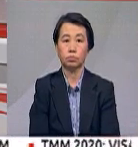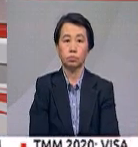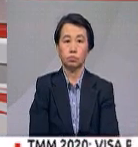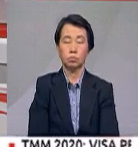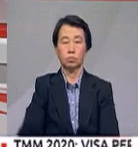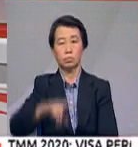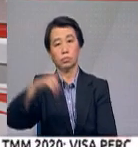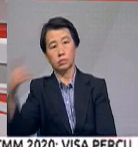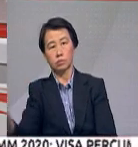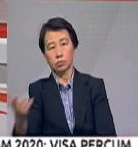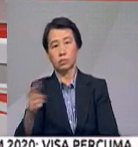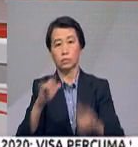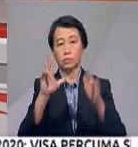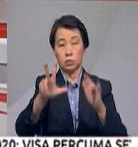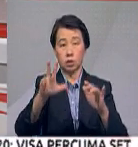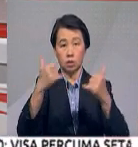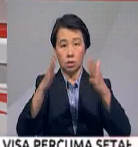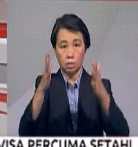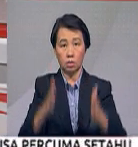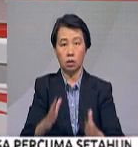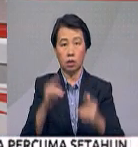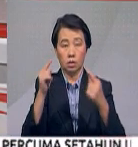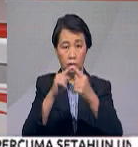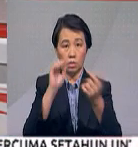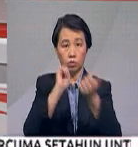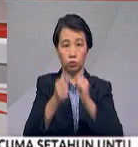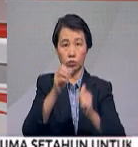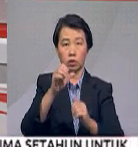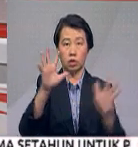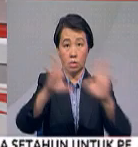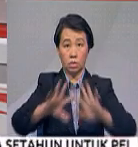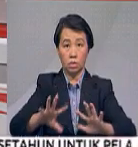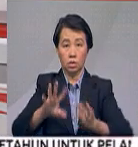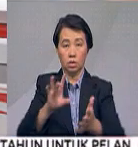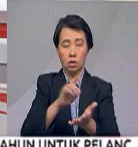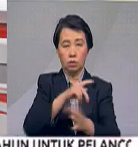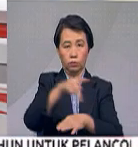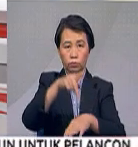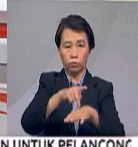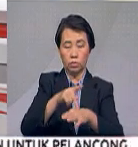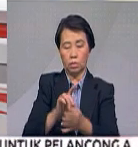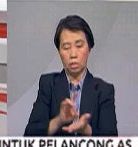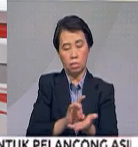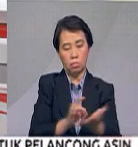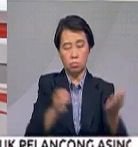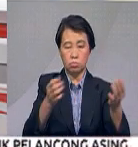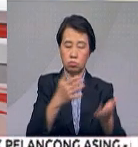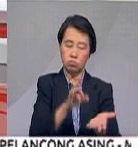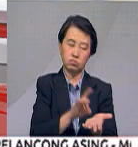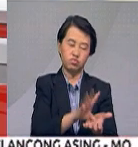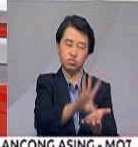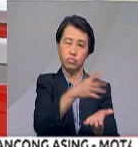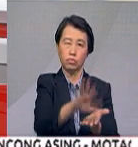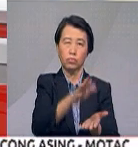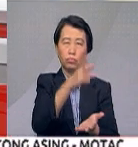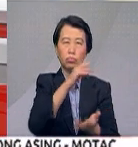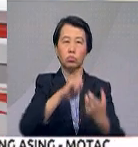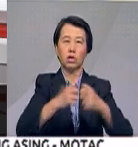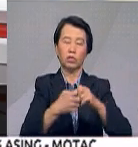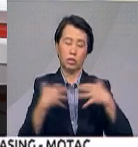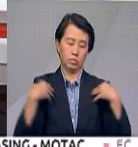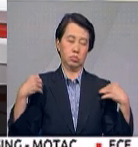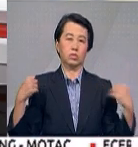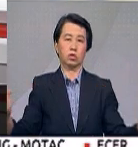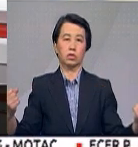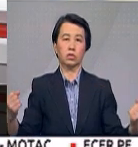Dalam perkembangan lain, tiga atlet negara kesukan si Filipina terpaksa digugurkan pada saat-saat akhir ekoran masalah kesihatan.